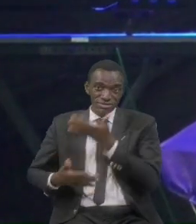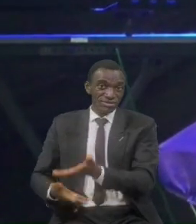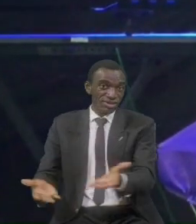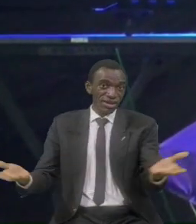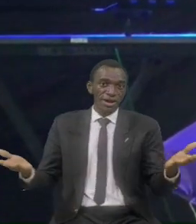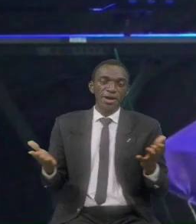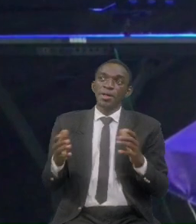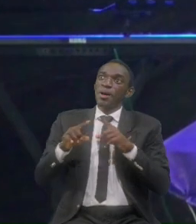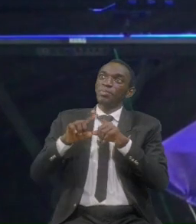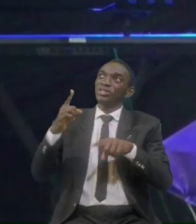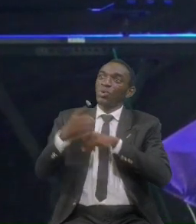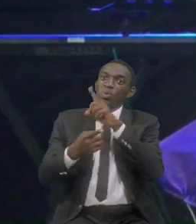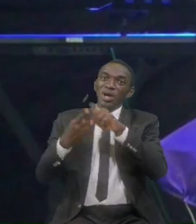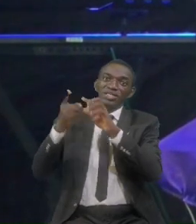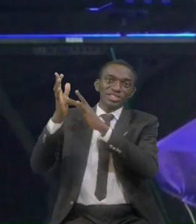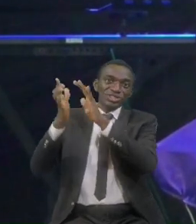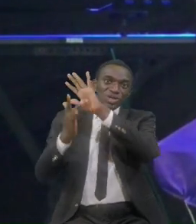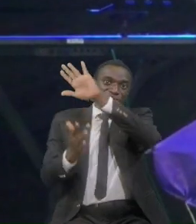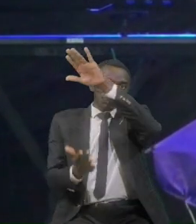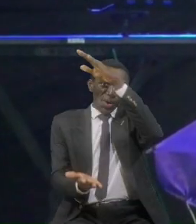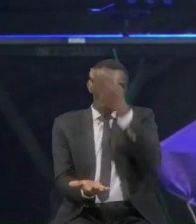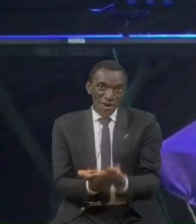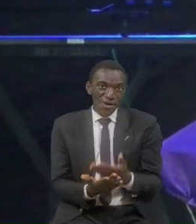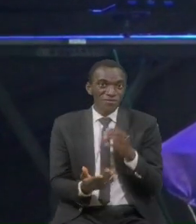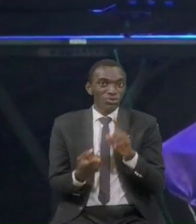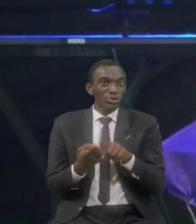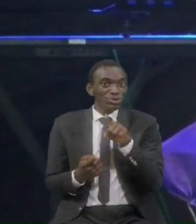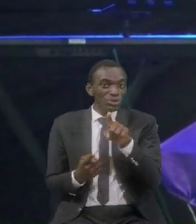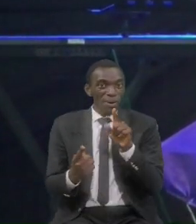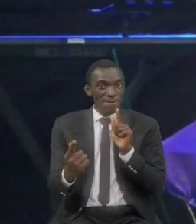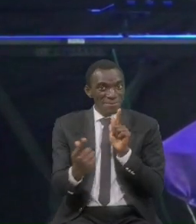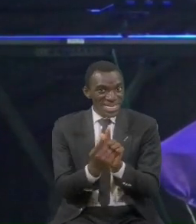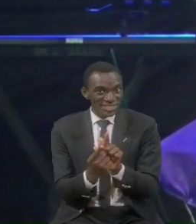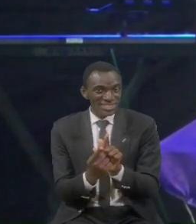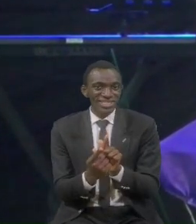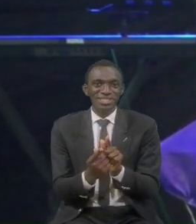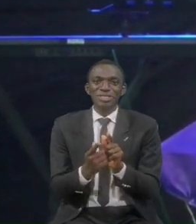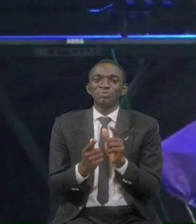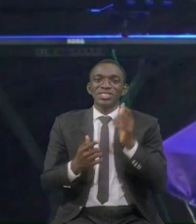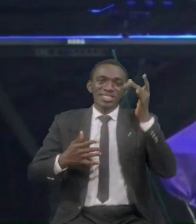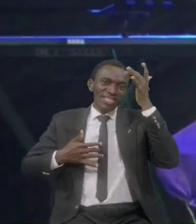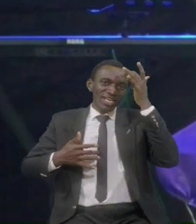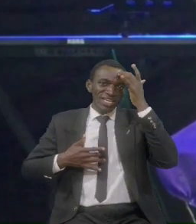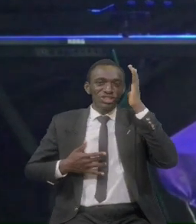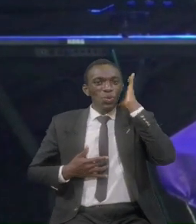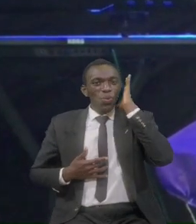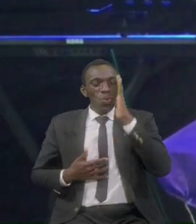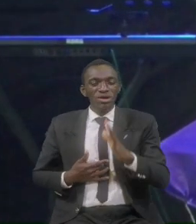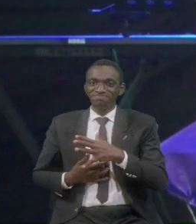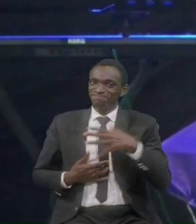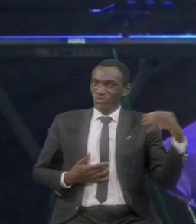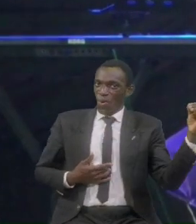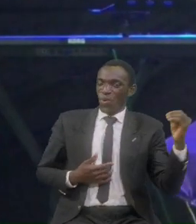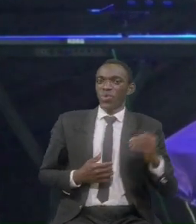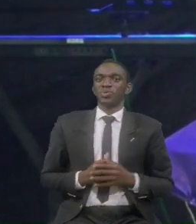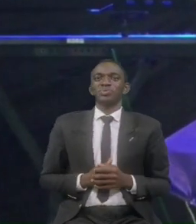Jesus comes to you, pero sa diyang moabot si Jesus diya kanimo, sickness will find its way out. Mangita og